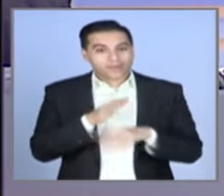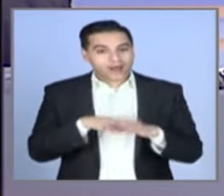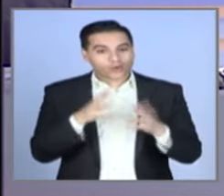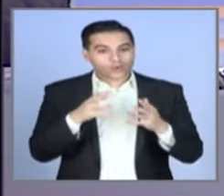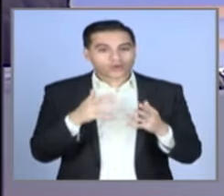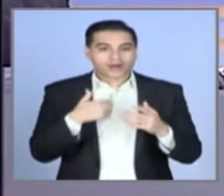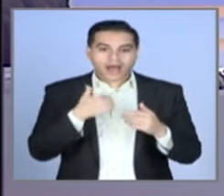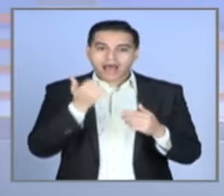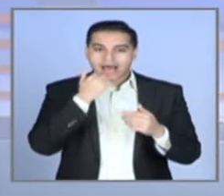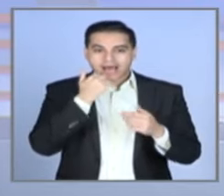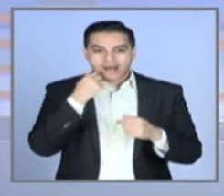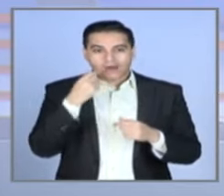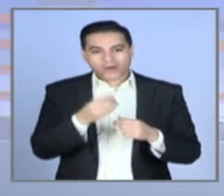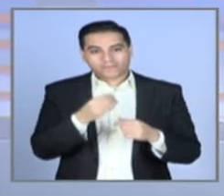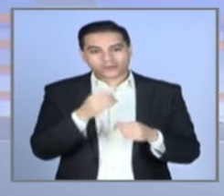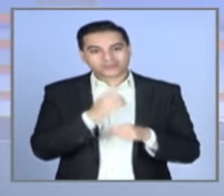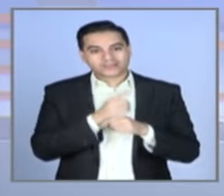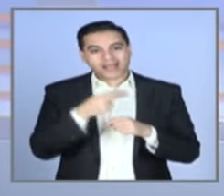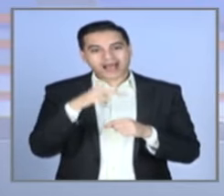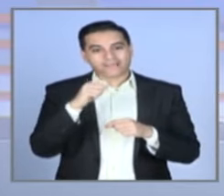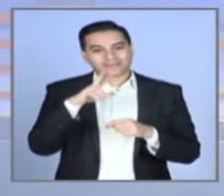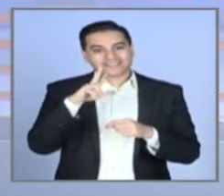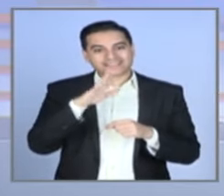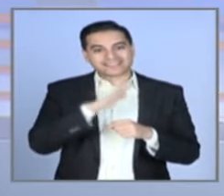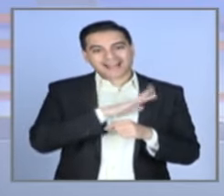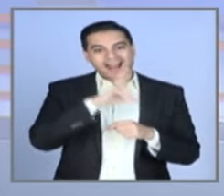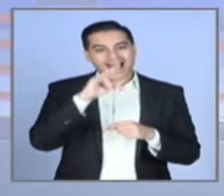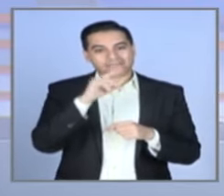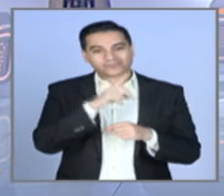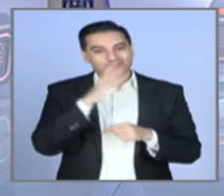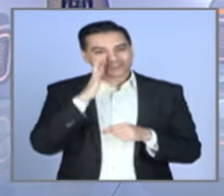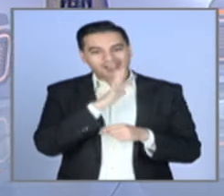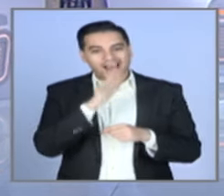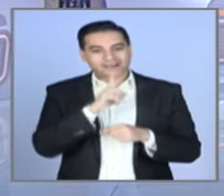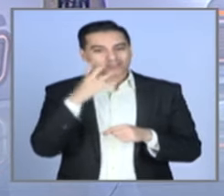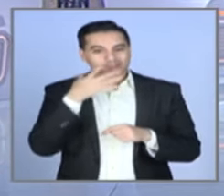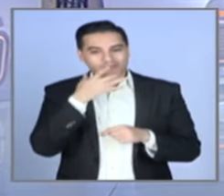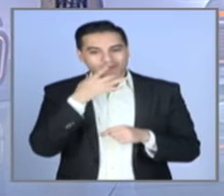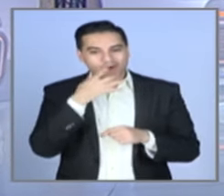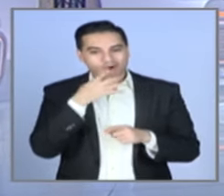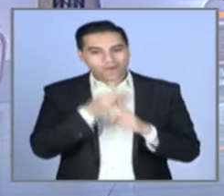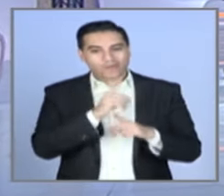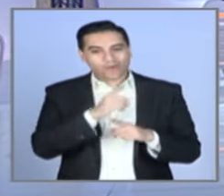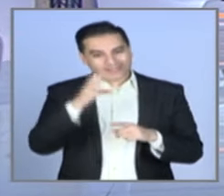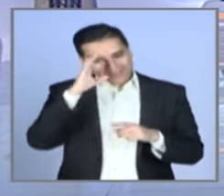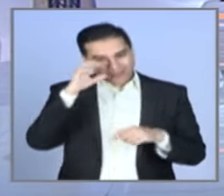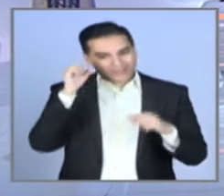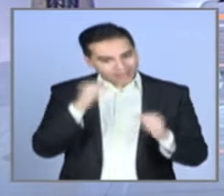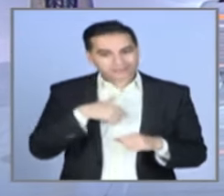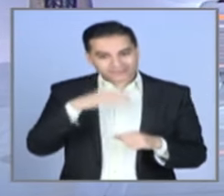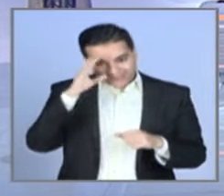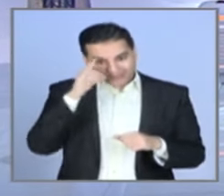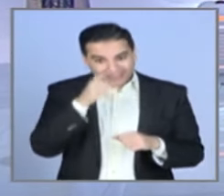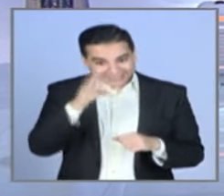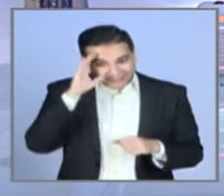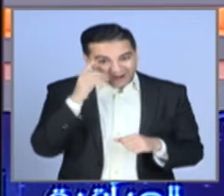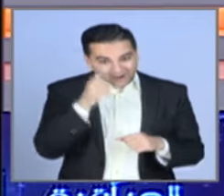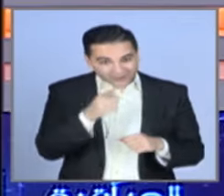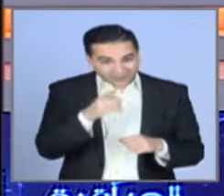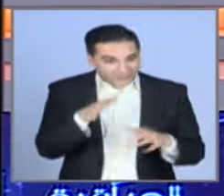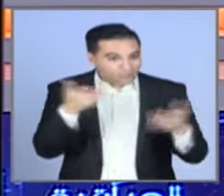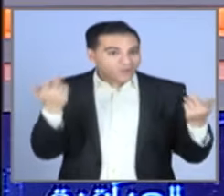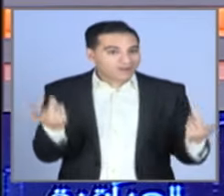انا اهلاويه. استاذ عبد السلام بقى مش عاجبه انك اهلاويه. أيوه. زملكاوي زملكاوي بقى. ايوه انت زملكاوي؟ أيوه. طب